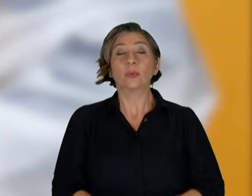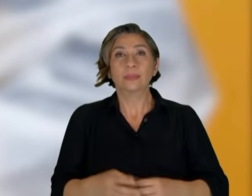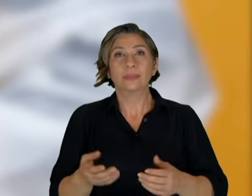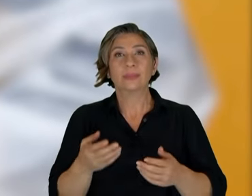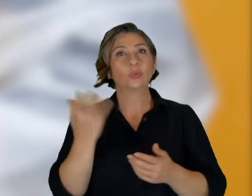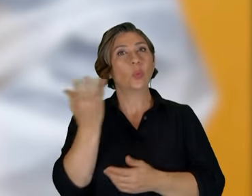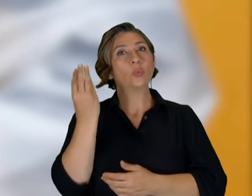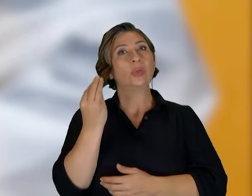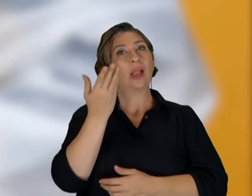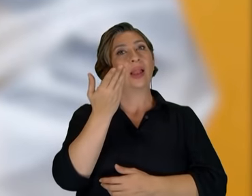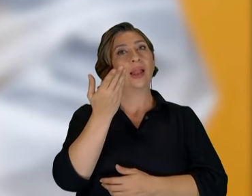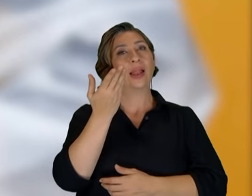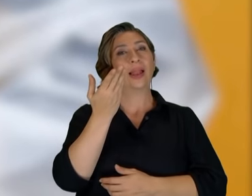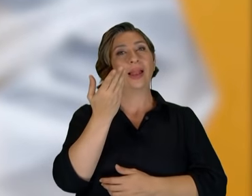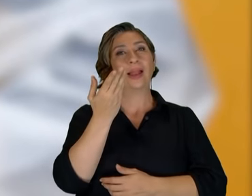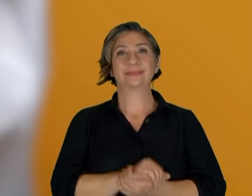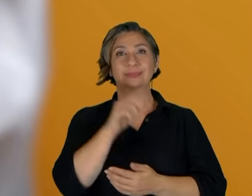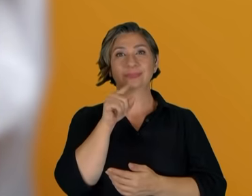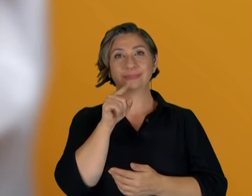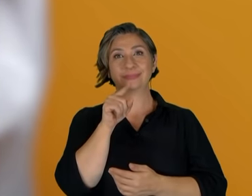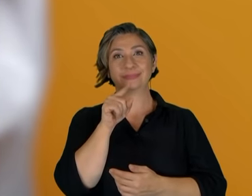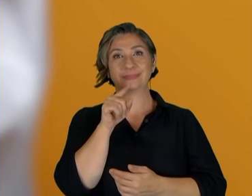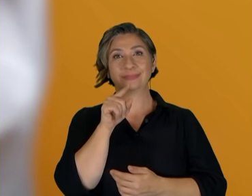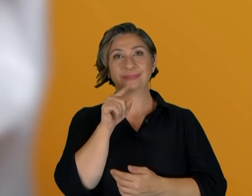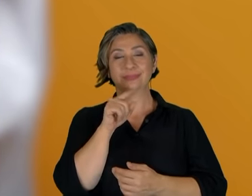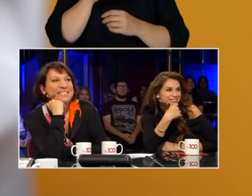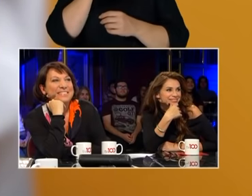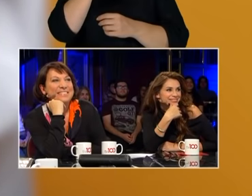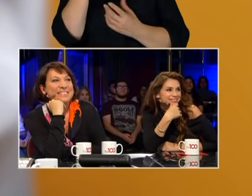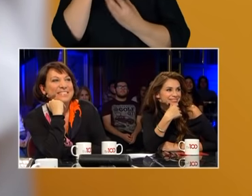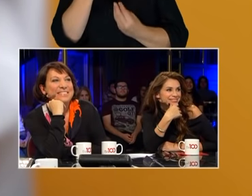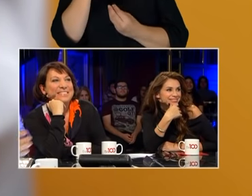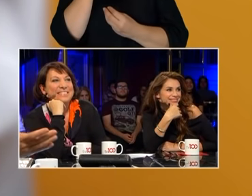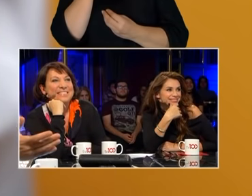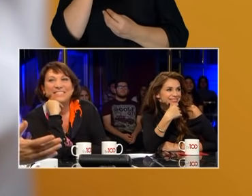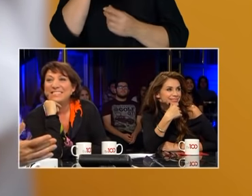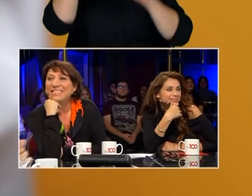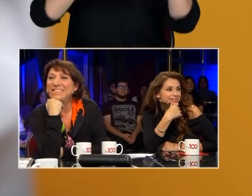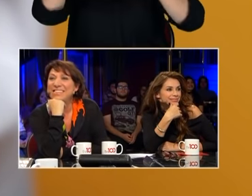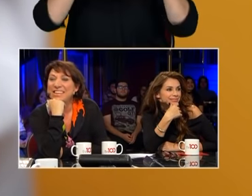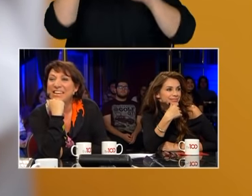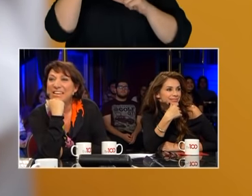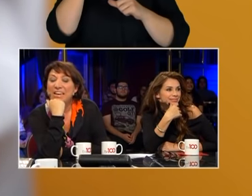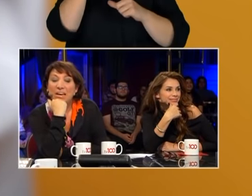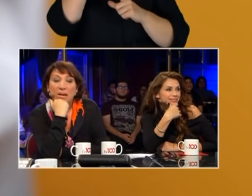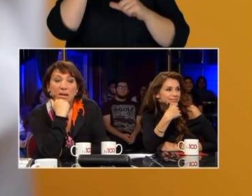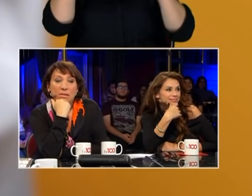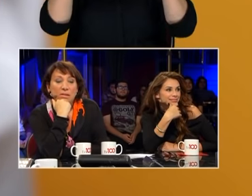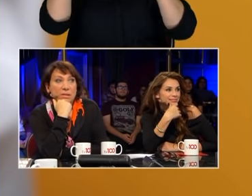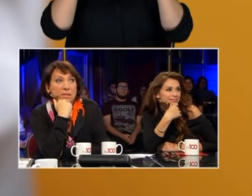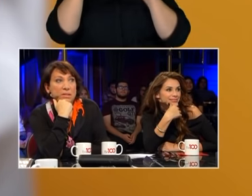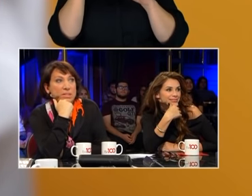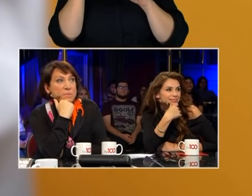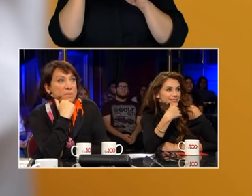Aa, çok güzelmiş. Bunu ben de gördüm. Bu da çok güzel. Çok güzel fotoğraflar. Kim çekti? Çok şeker.